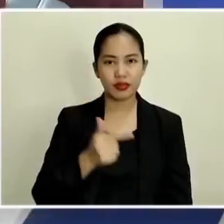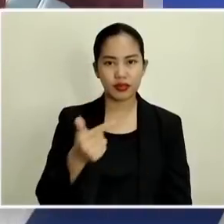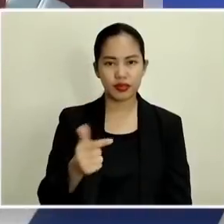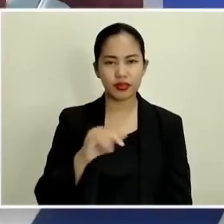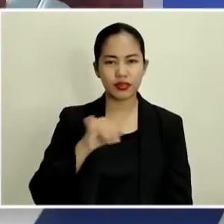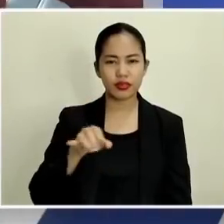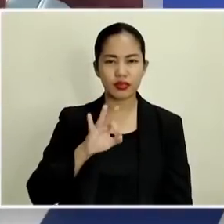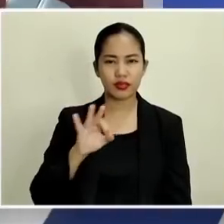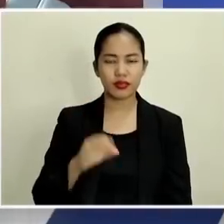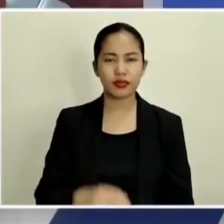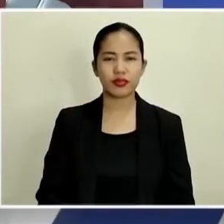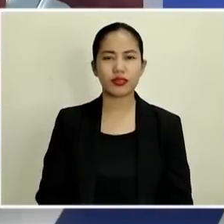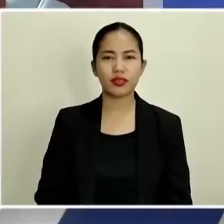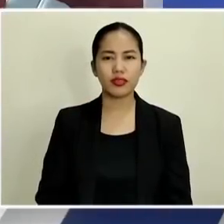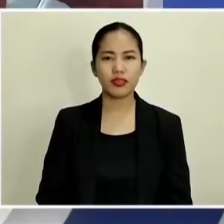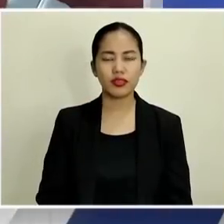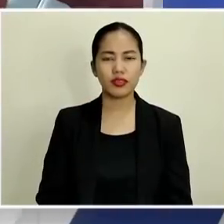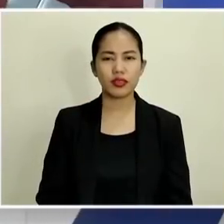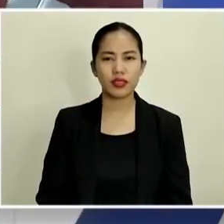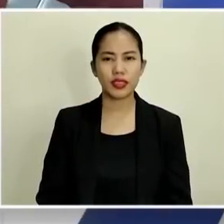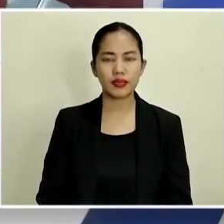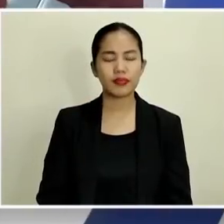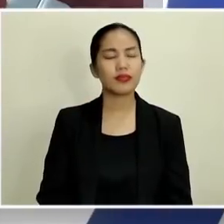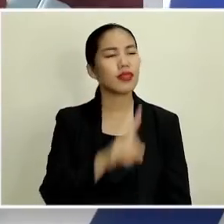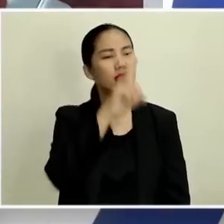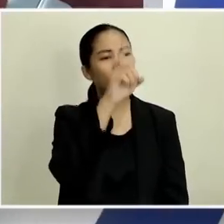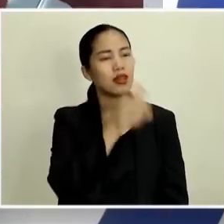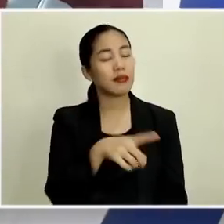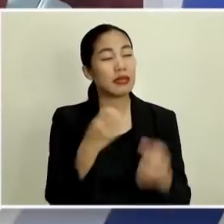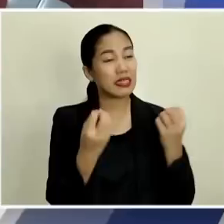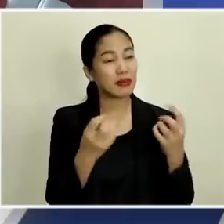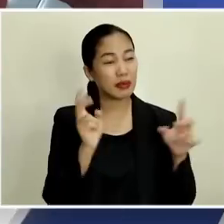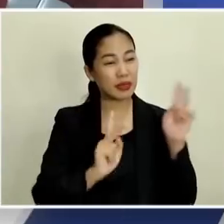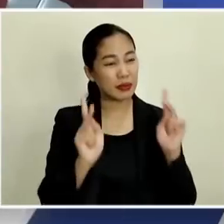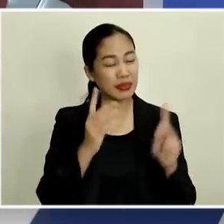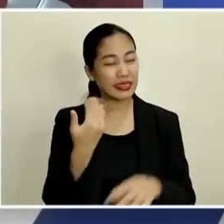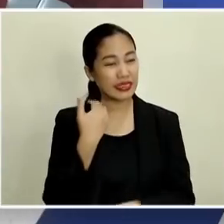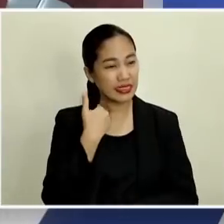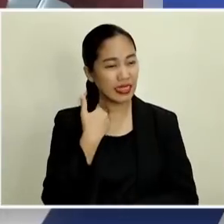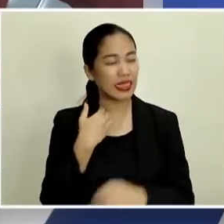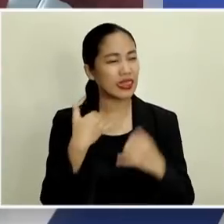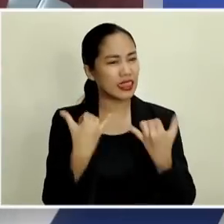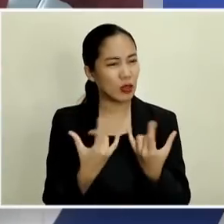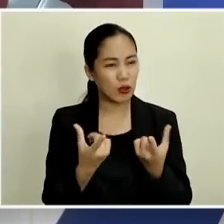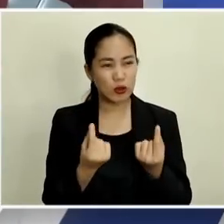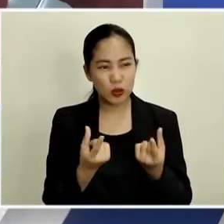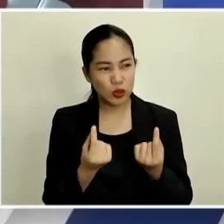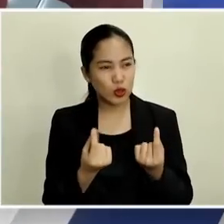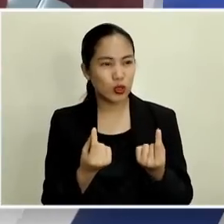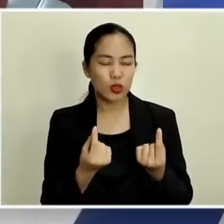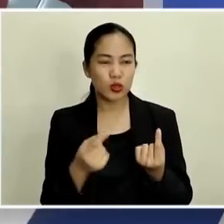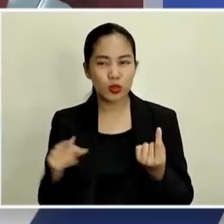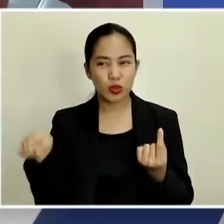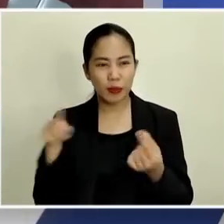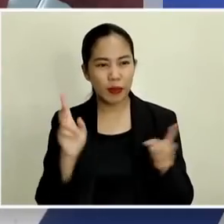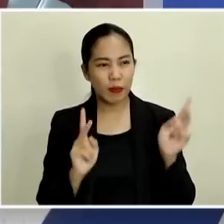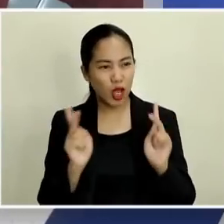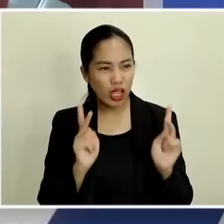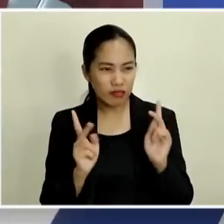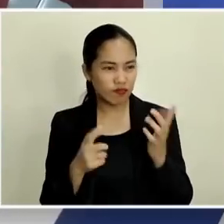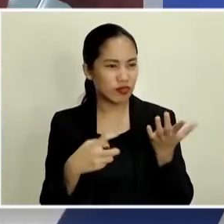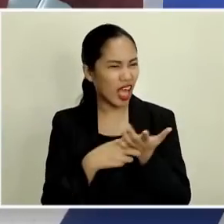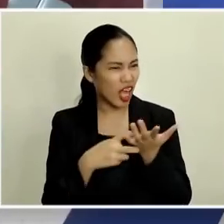Jack, kamusta ang sitwasyon? Marami bang stranded? At paano ngayon ang mga tiket ng mga ito?